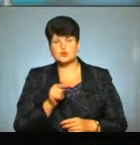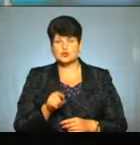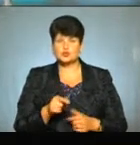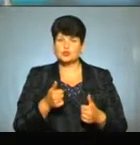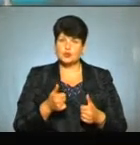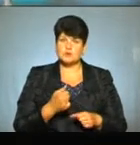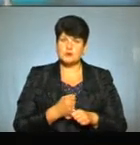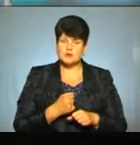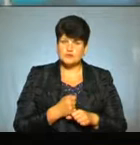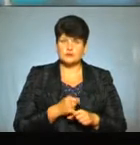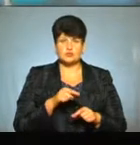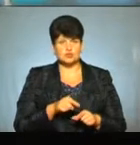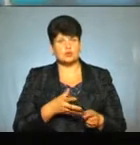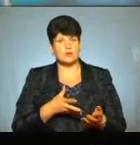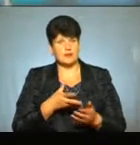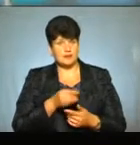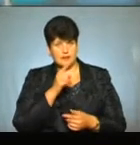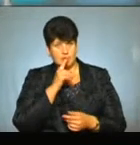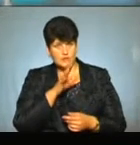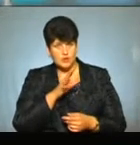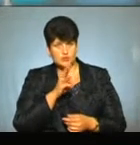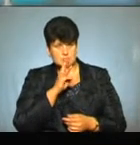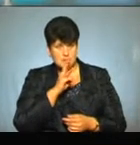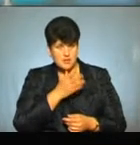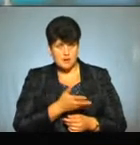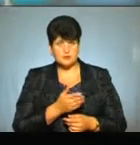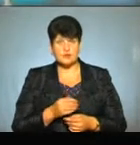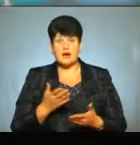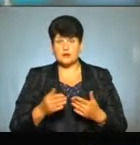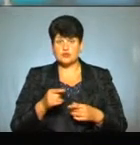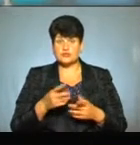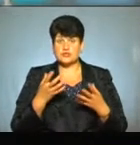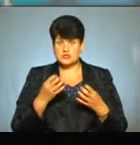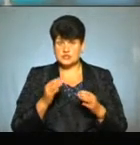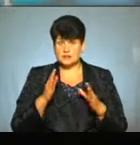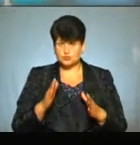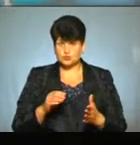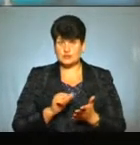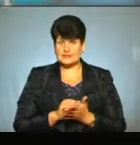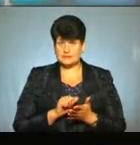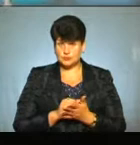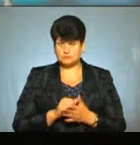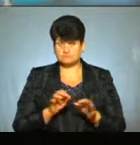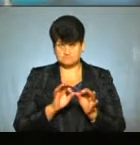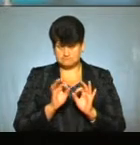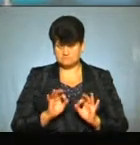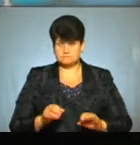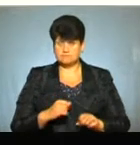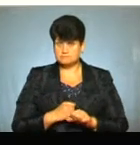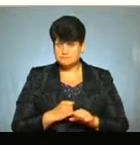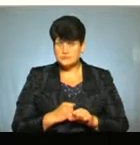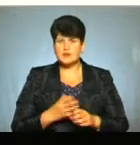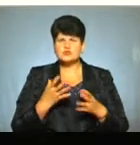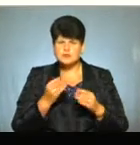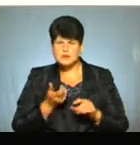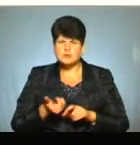тут добре працювати, що тут платять непогану заробітну плату, а якщо вони ще й будуть дипломованим, кваліфікованим робітником, то